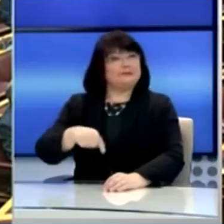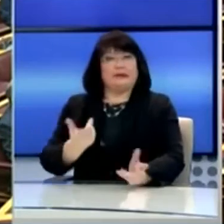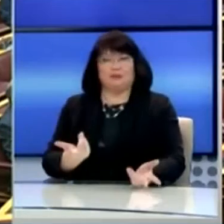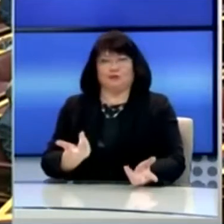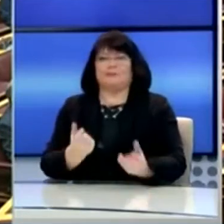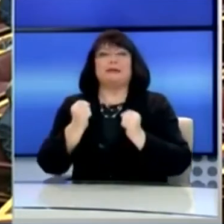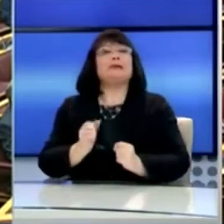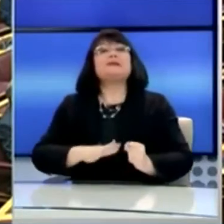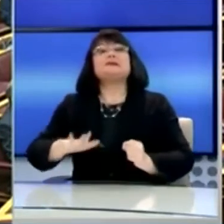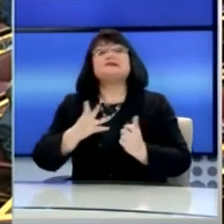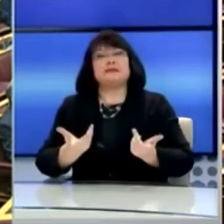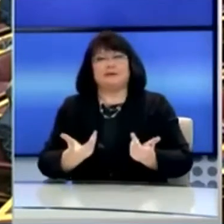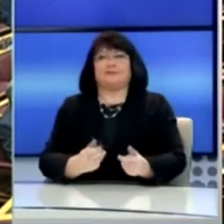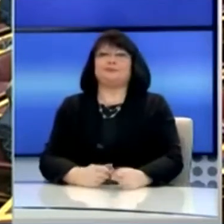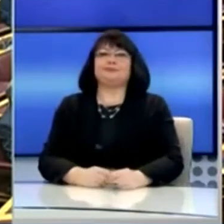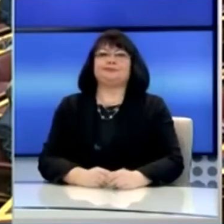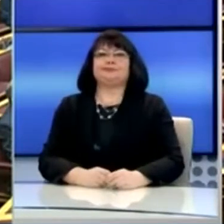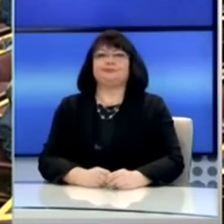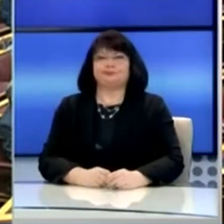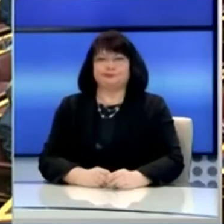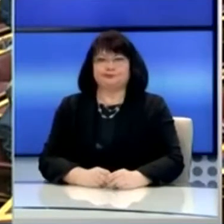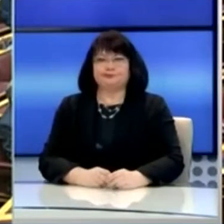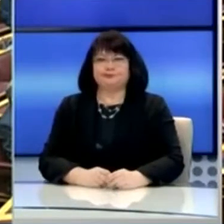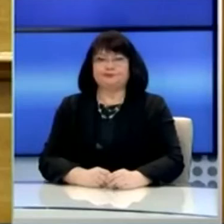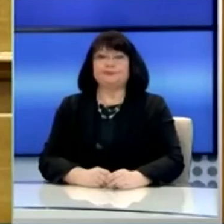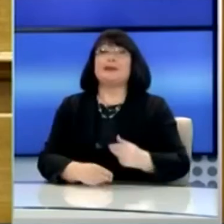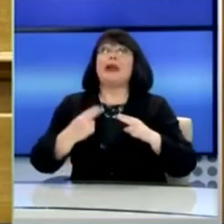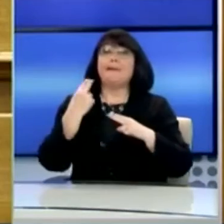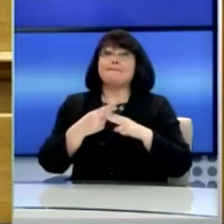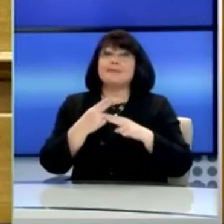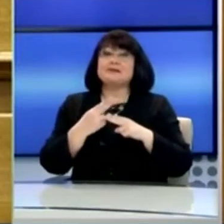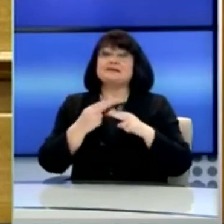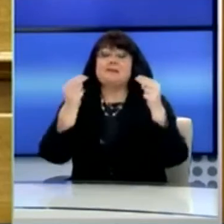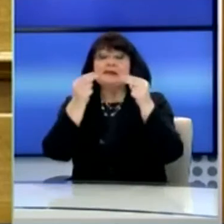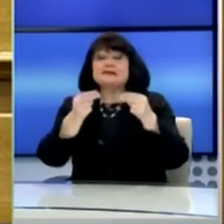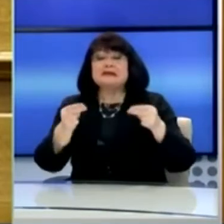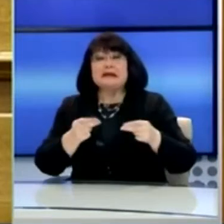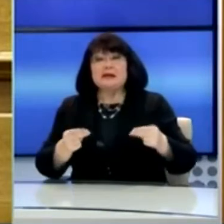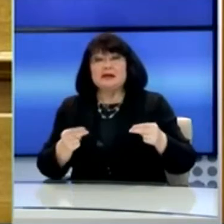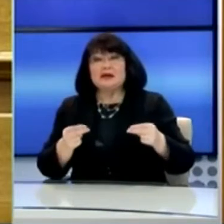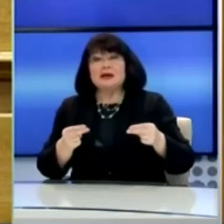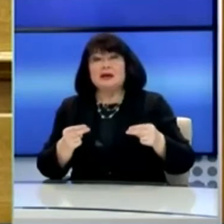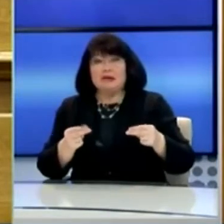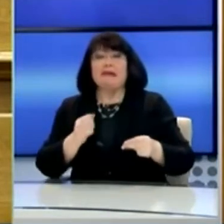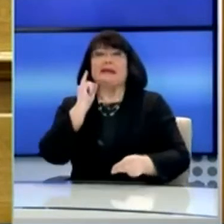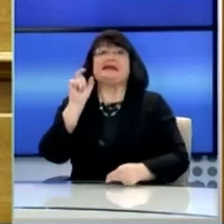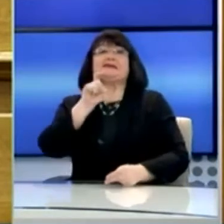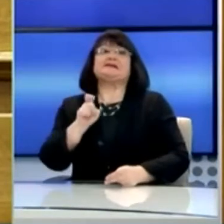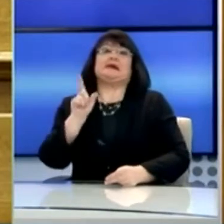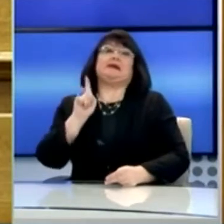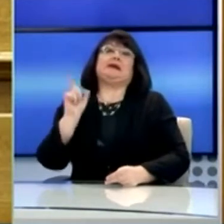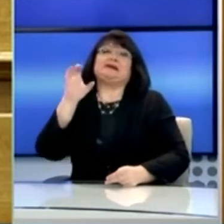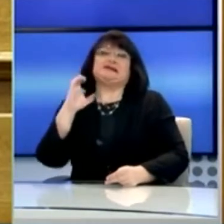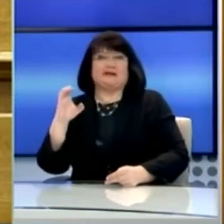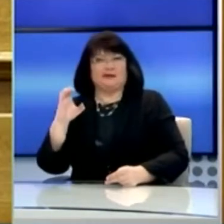σήμερα? Σύμφωνα με τα επίσημα στοιχεία του ECDC, γνωρίζετε